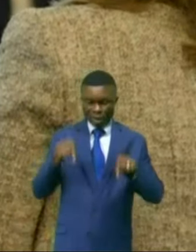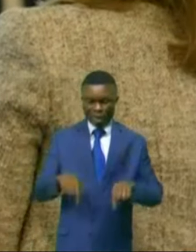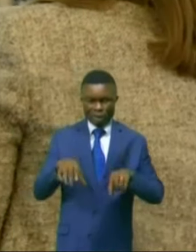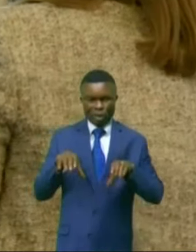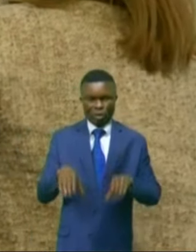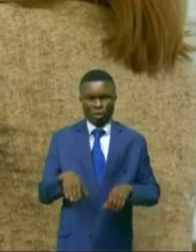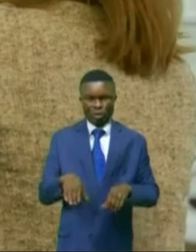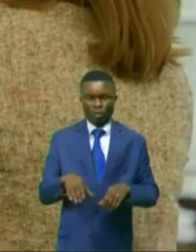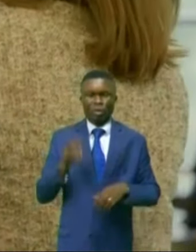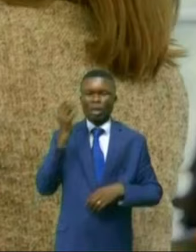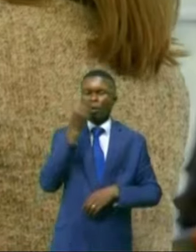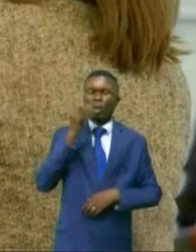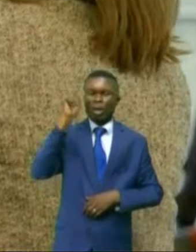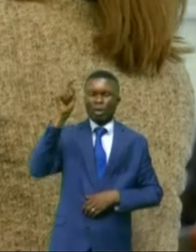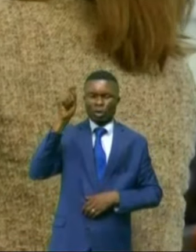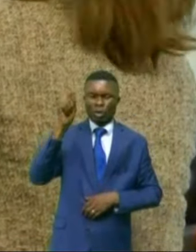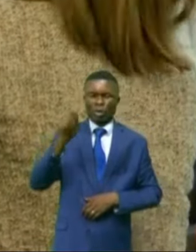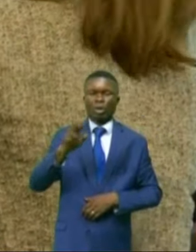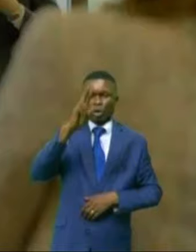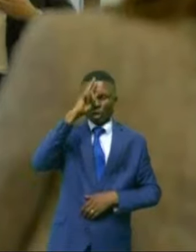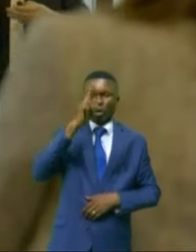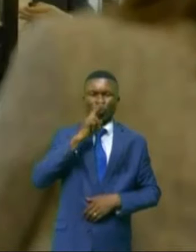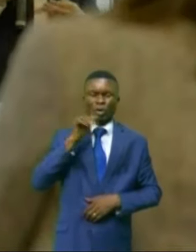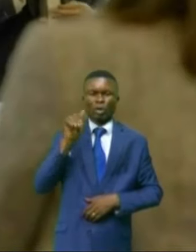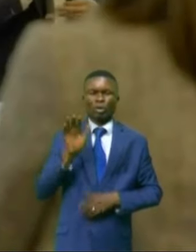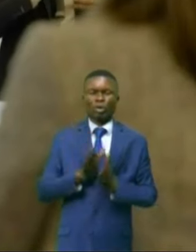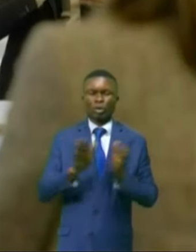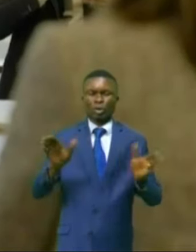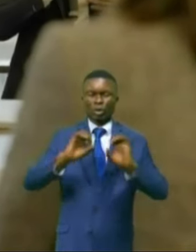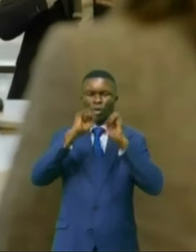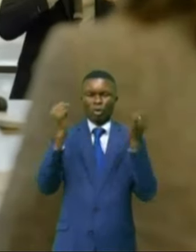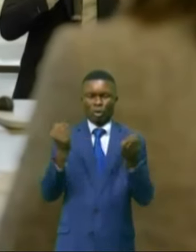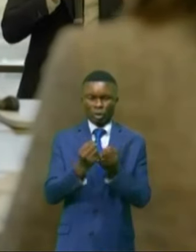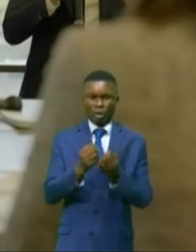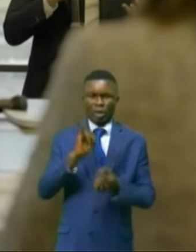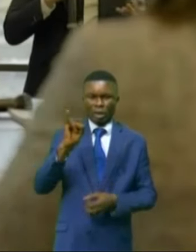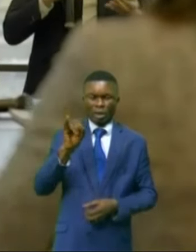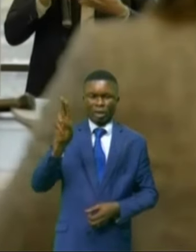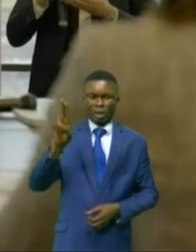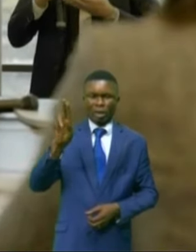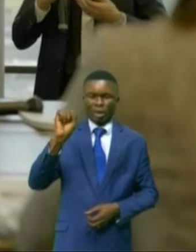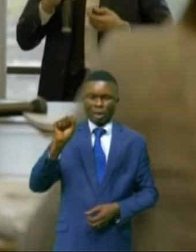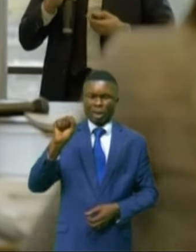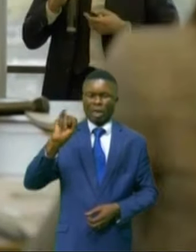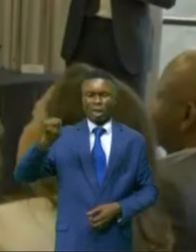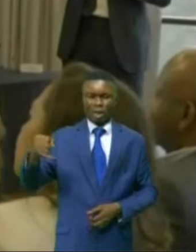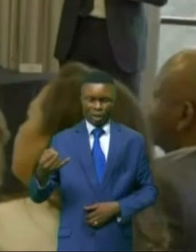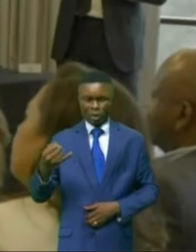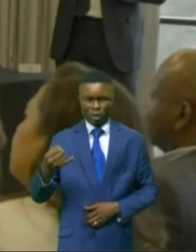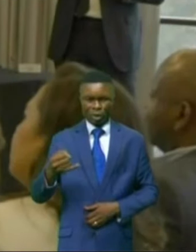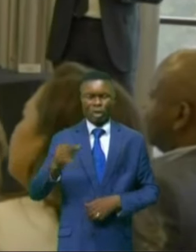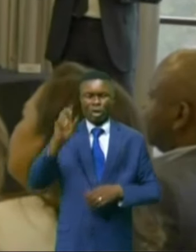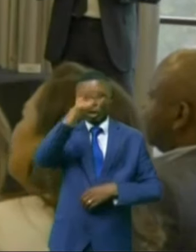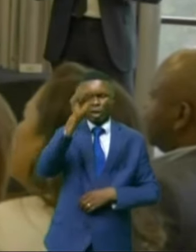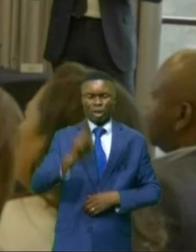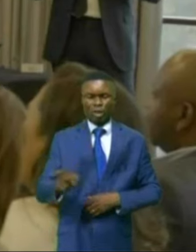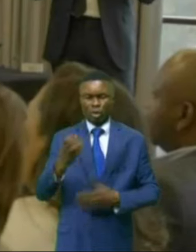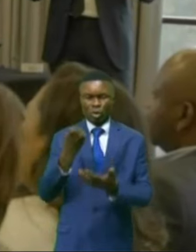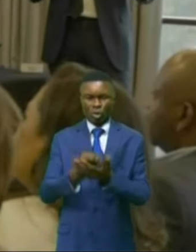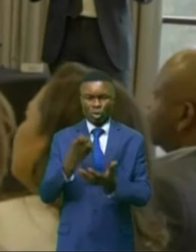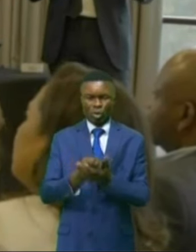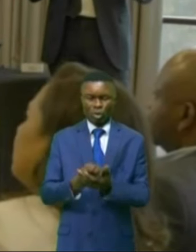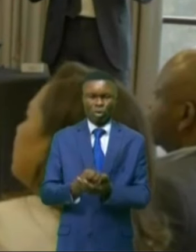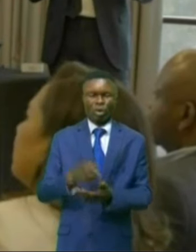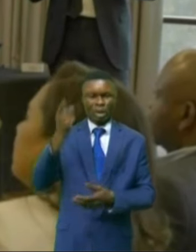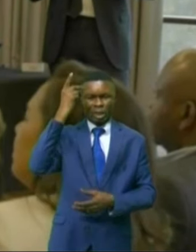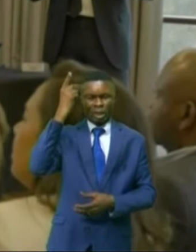Le témoignage de M. Romain Deniel, directeur général de la société ERAIS, aménageur de la zone économique Poule Malébo, sur